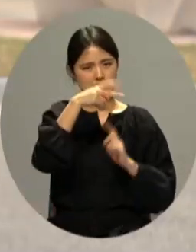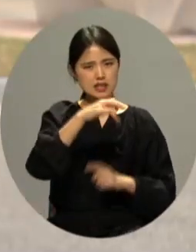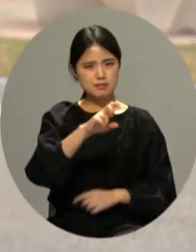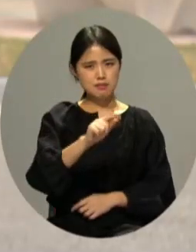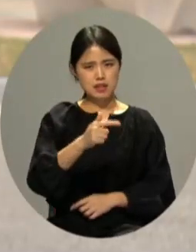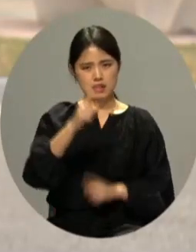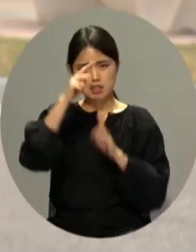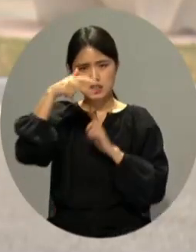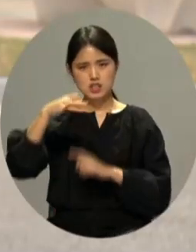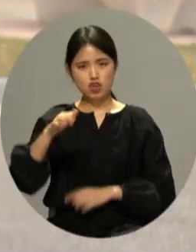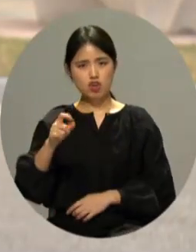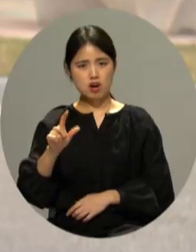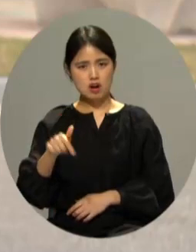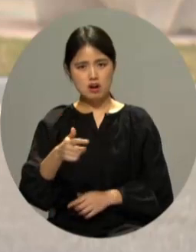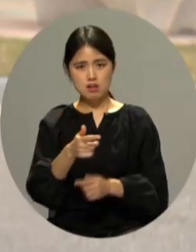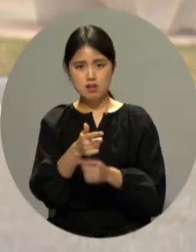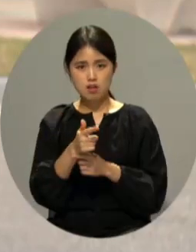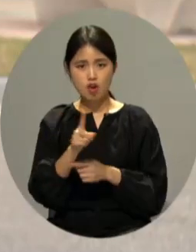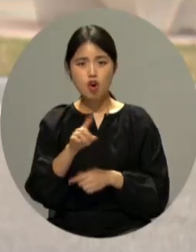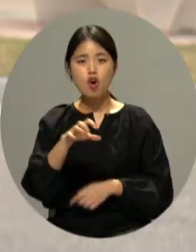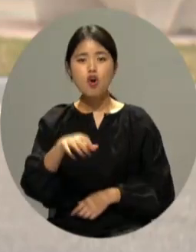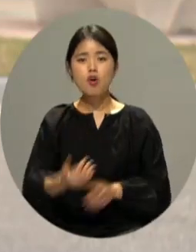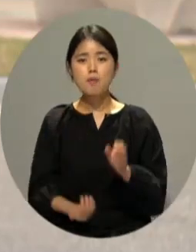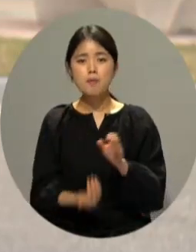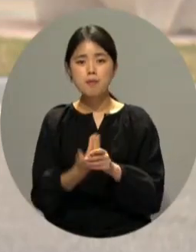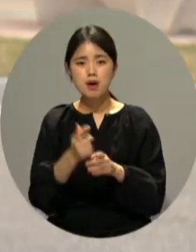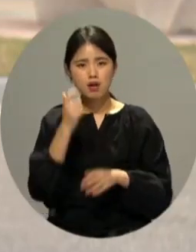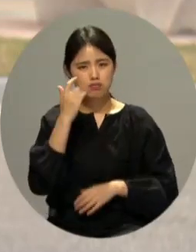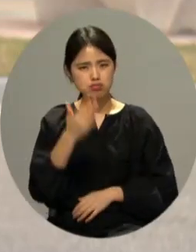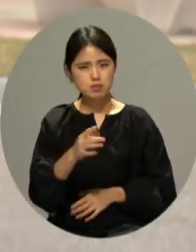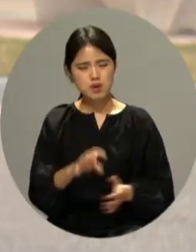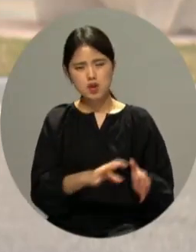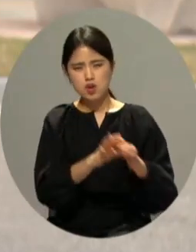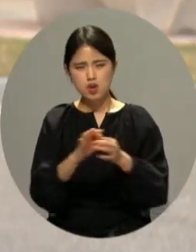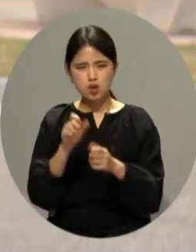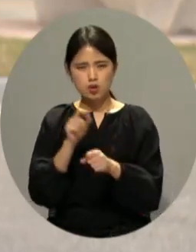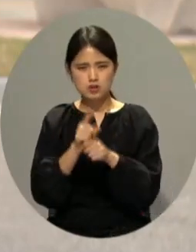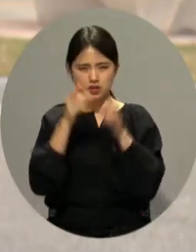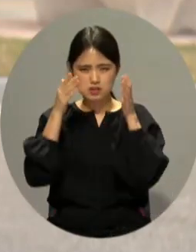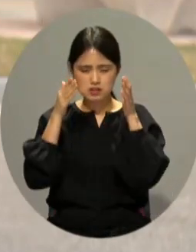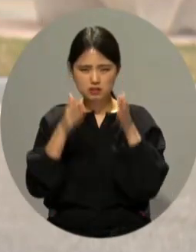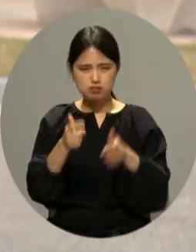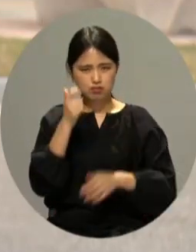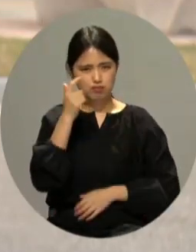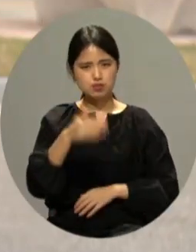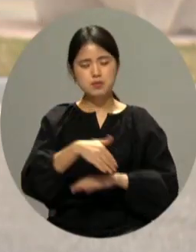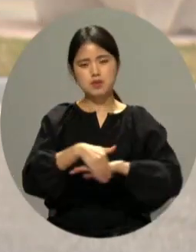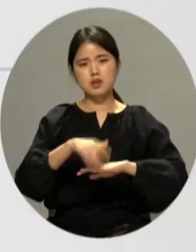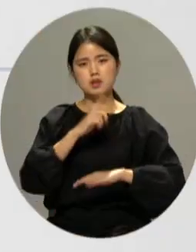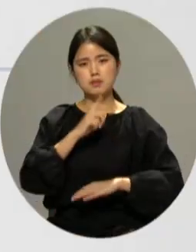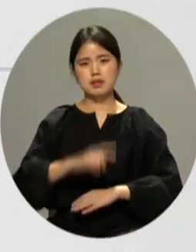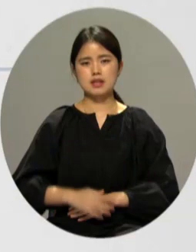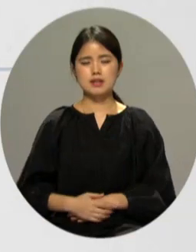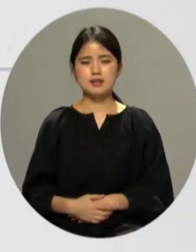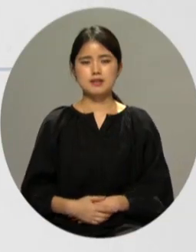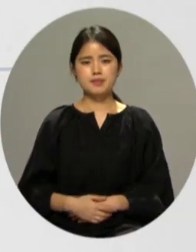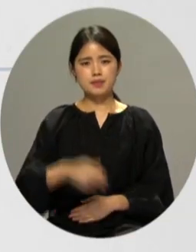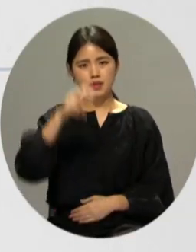이정학에게 권총을 입수한 경위와 함께 백경사 사건과의 연관성을 집중적으로 물을 것으로 전해졌습니다